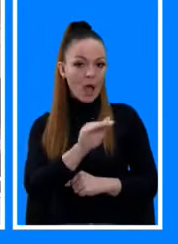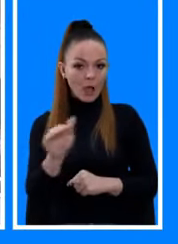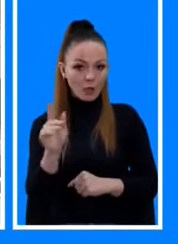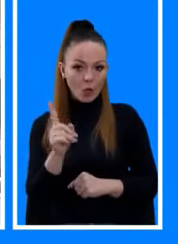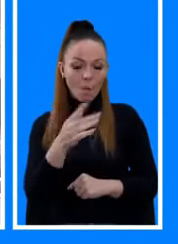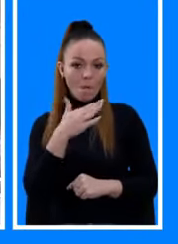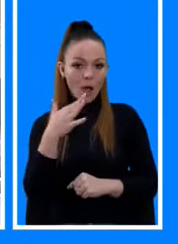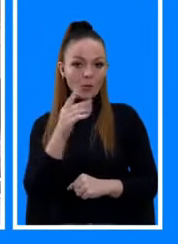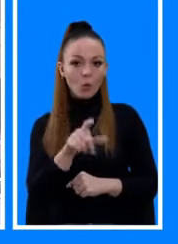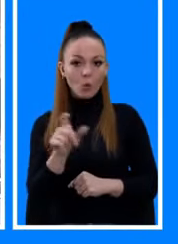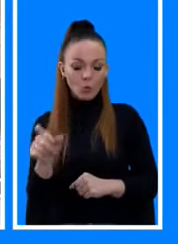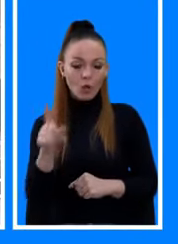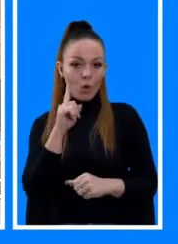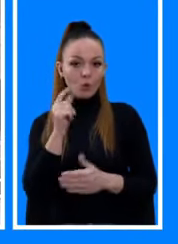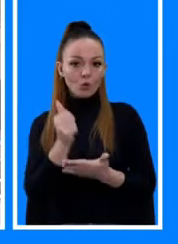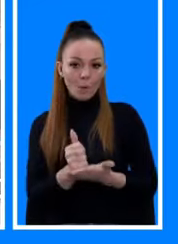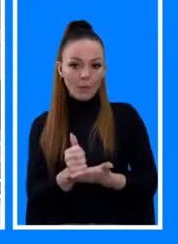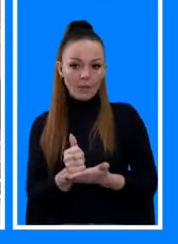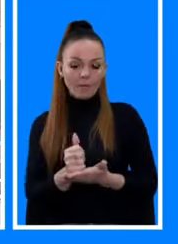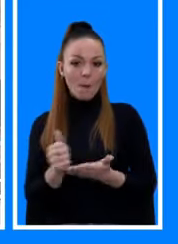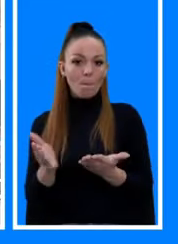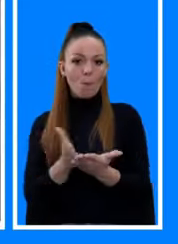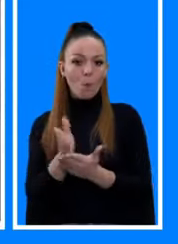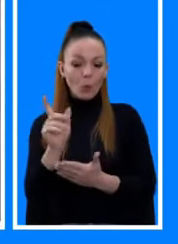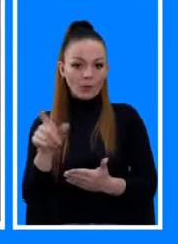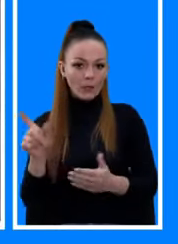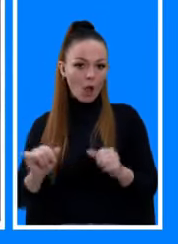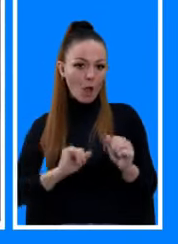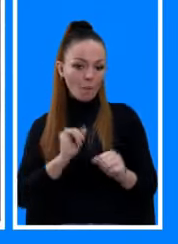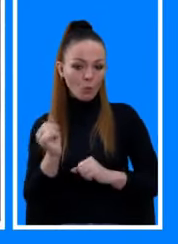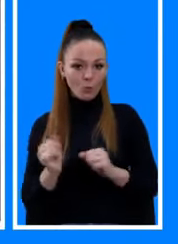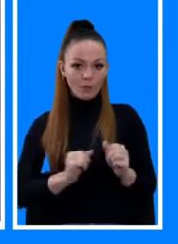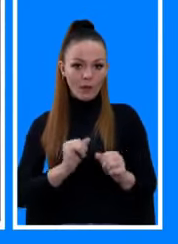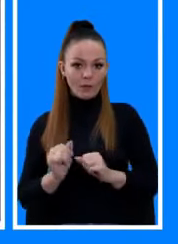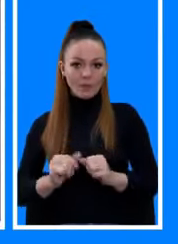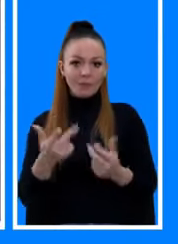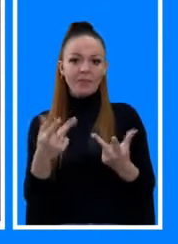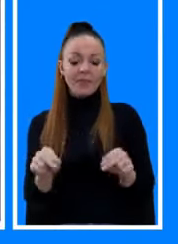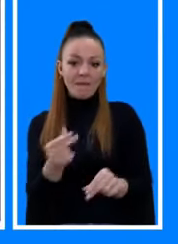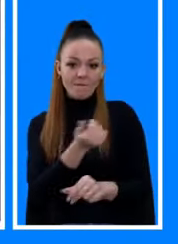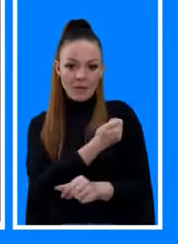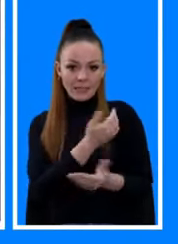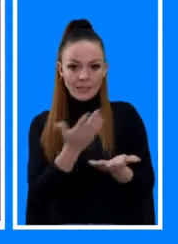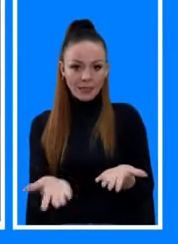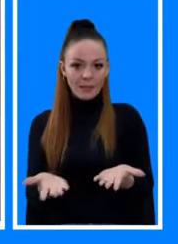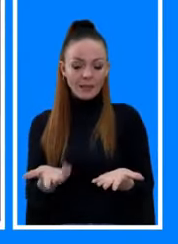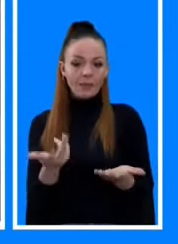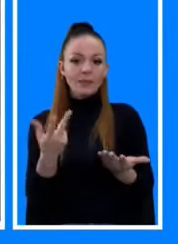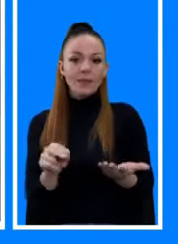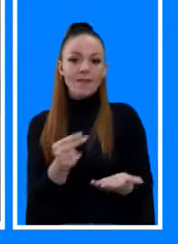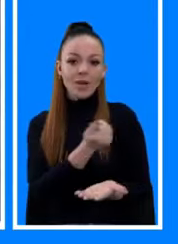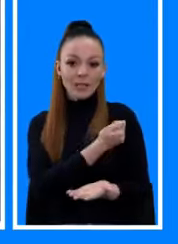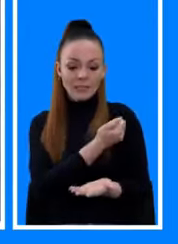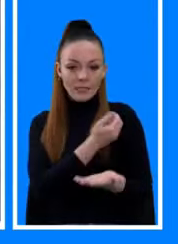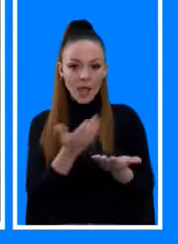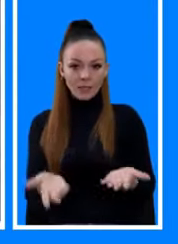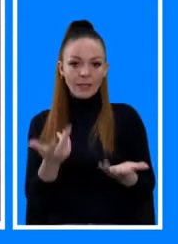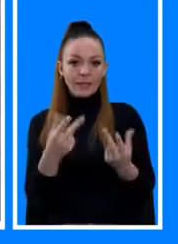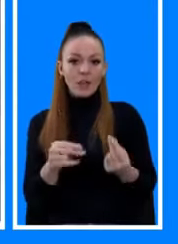людей, особливо політики, обурювались, де вакцини, де вакцинація, де